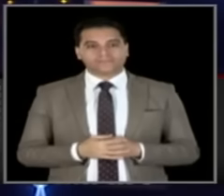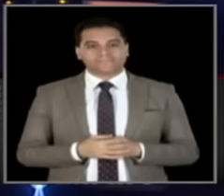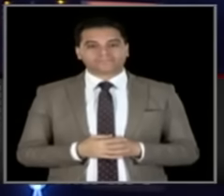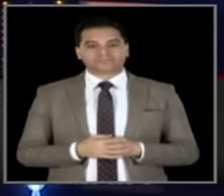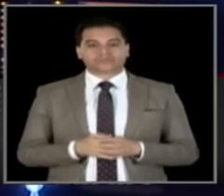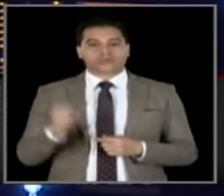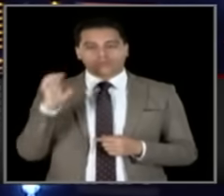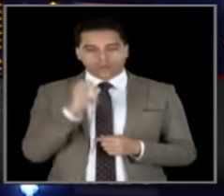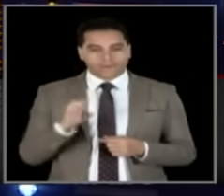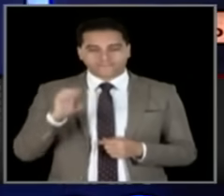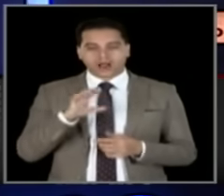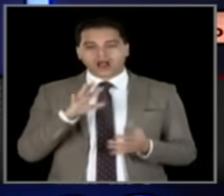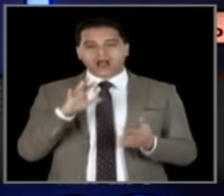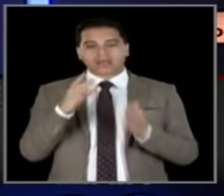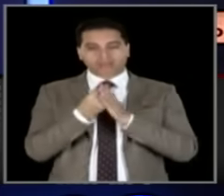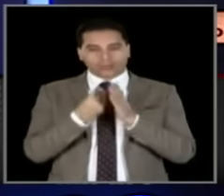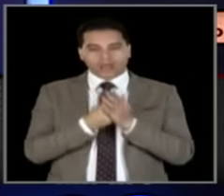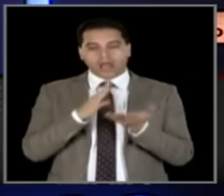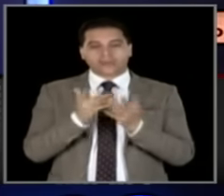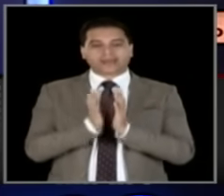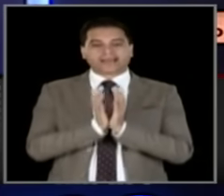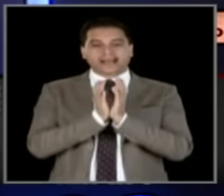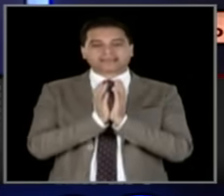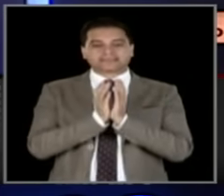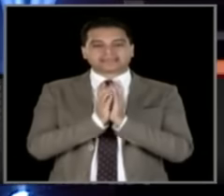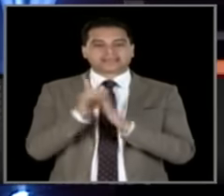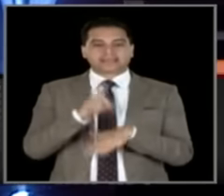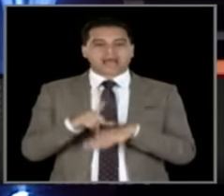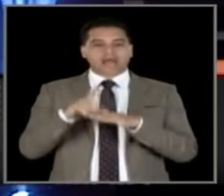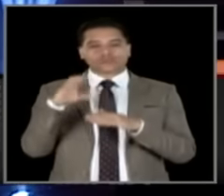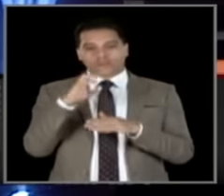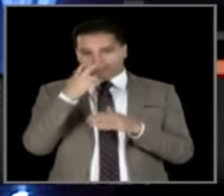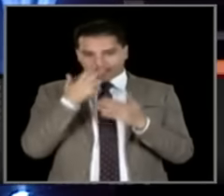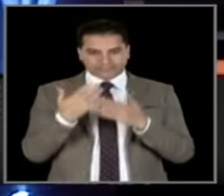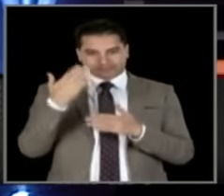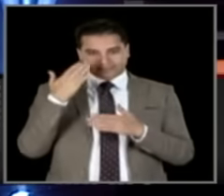دوري الأوروبي أو كأس الاتحاد الأوروبي سابقاً.